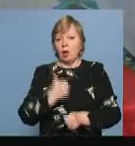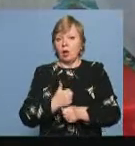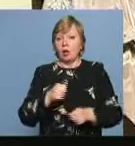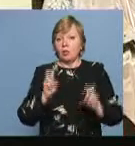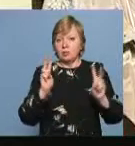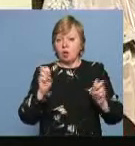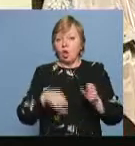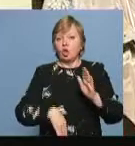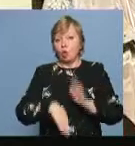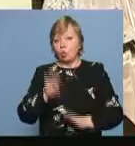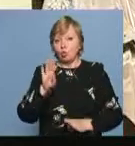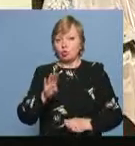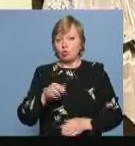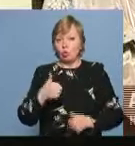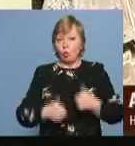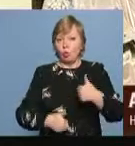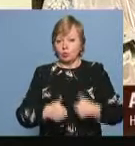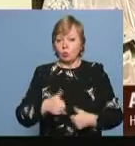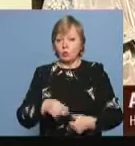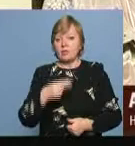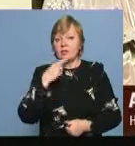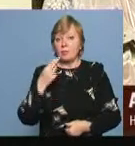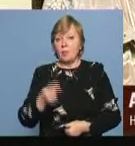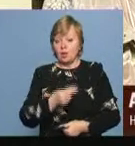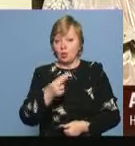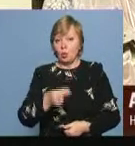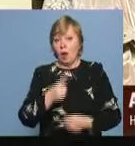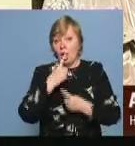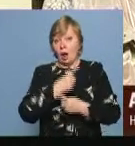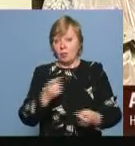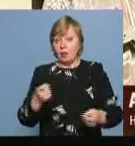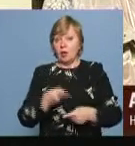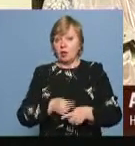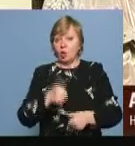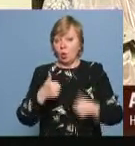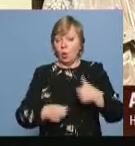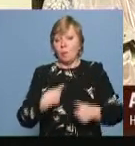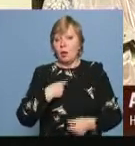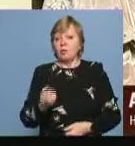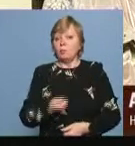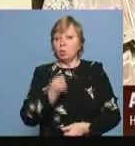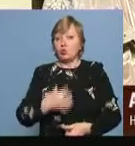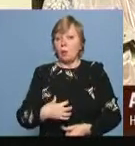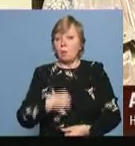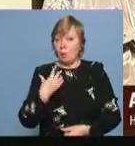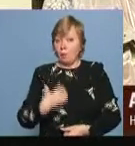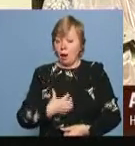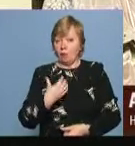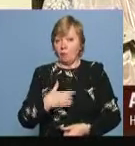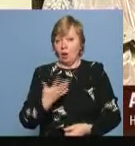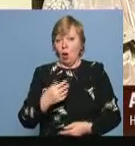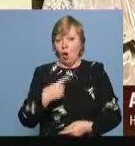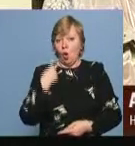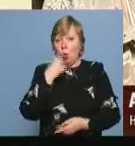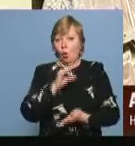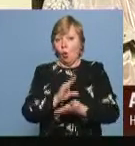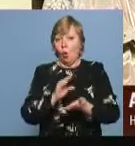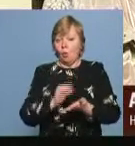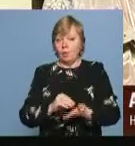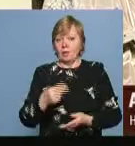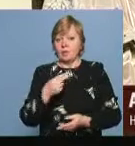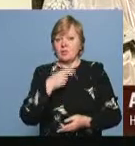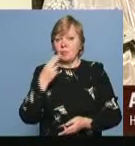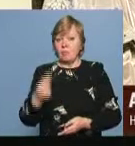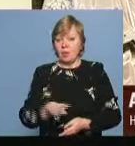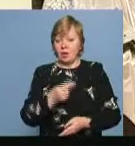хладнокровную. Объявляя этот конкурс, мы немножечко побаивались, потому что все-таки образ змеи, он достаточно традиционный, и